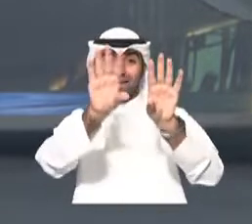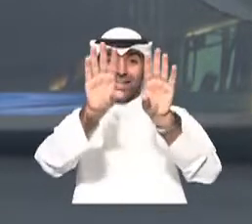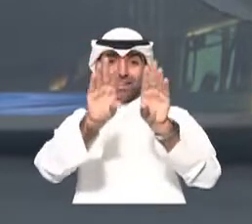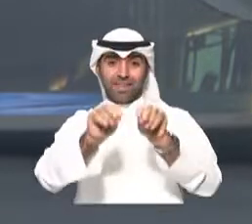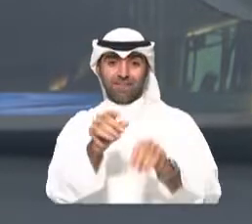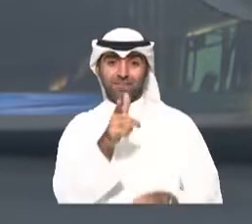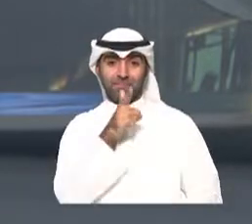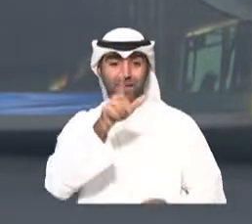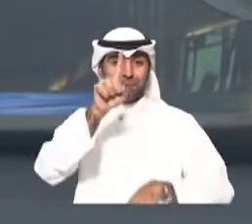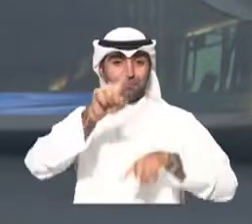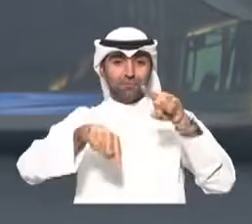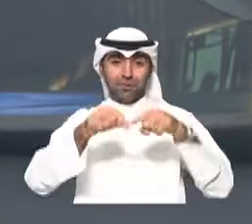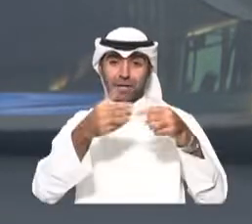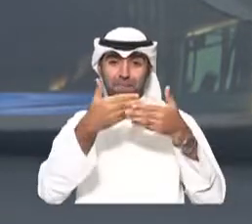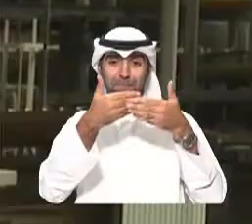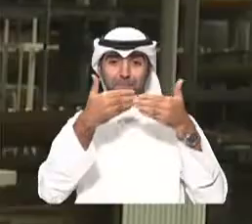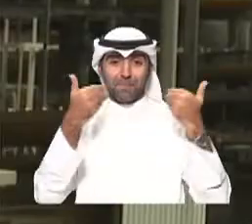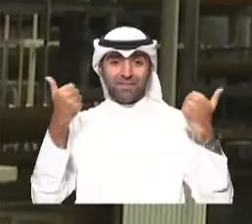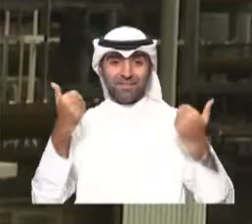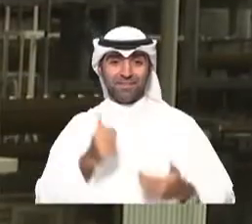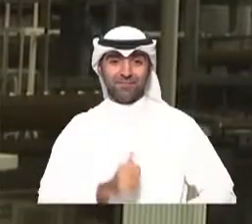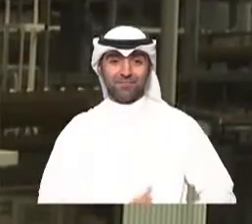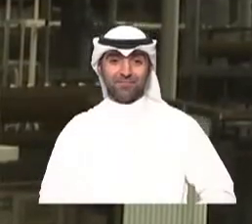تتأثر نتيجة الحريق.